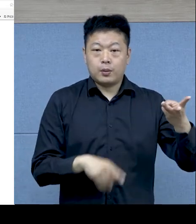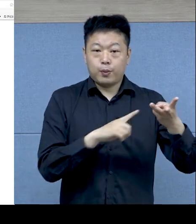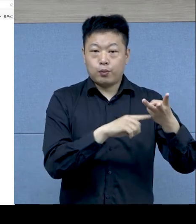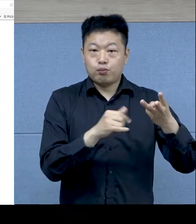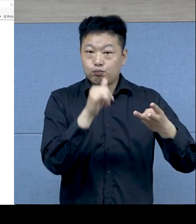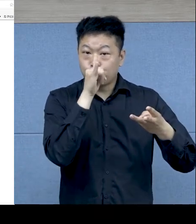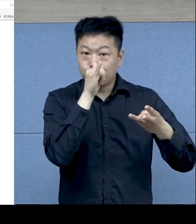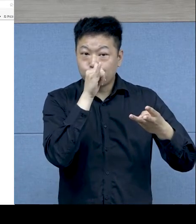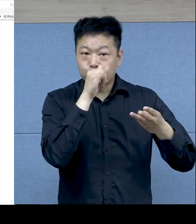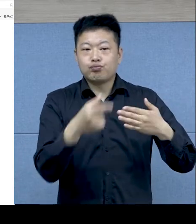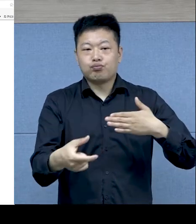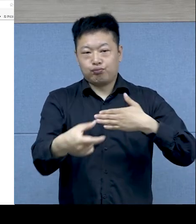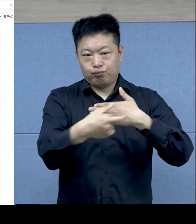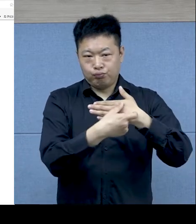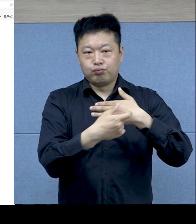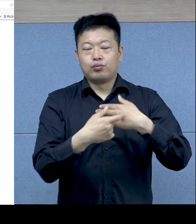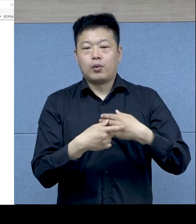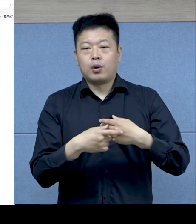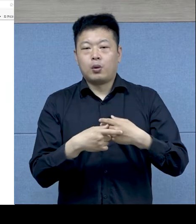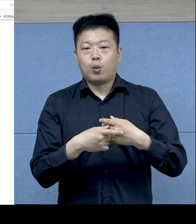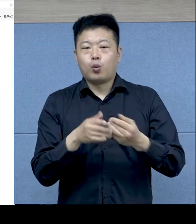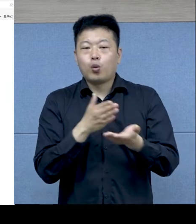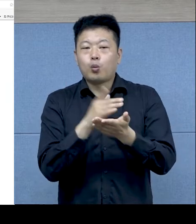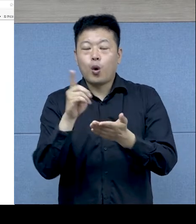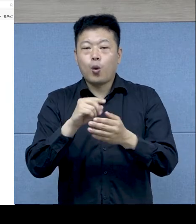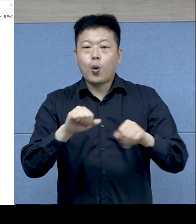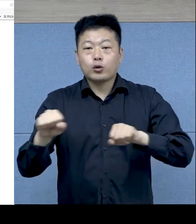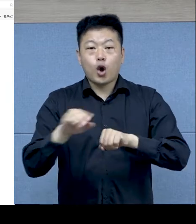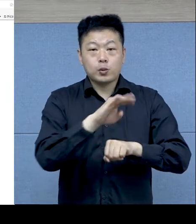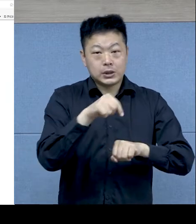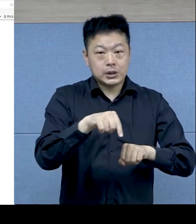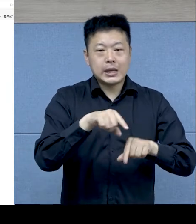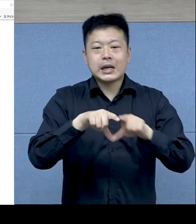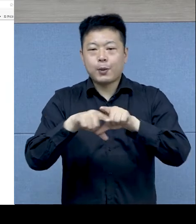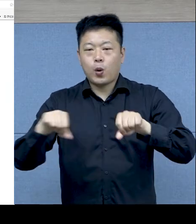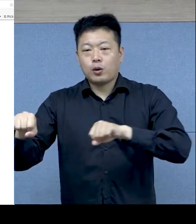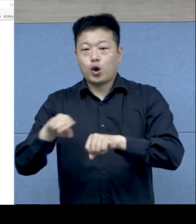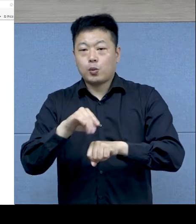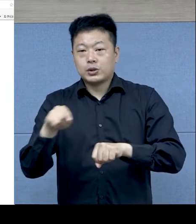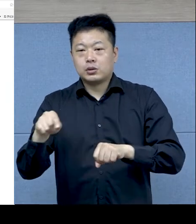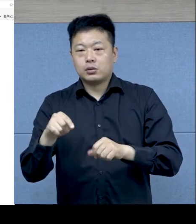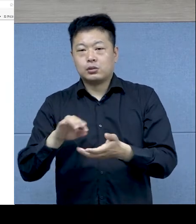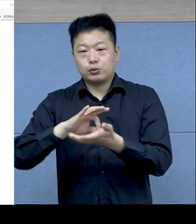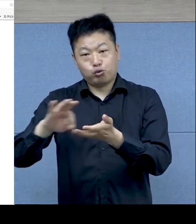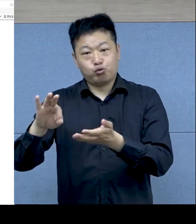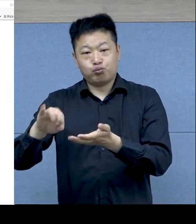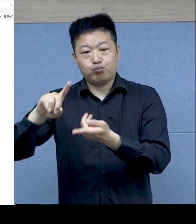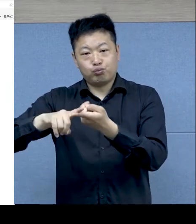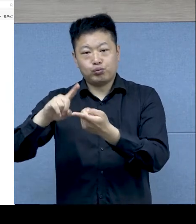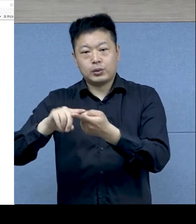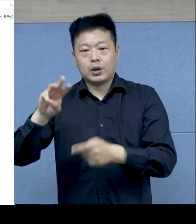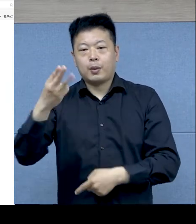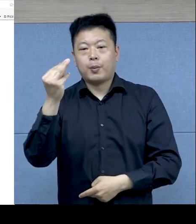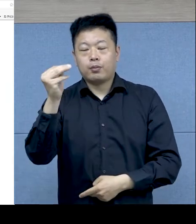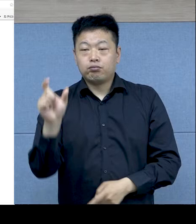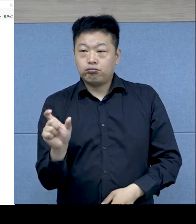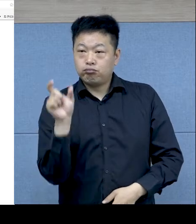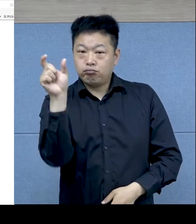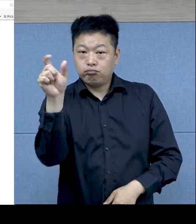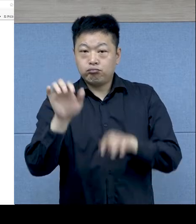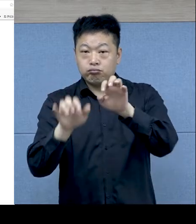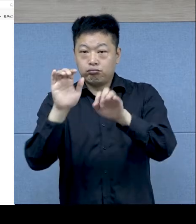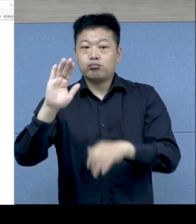300만 원이라고 기재가 되어 있다면 활동비, 일반 활동비의 보조금 부분에 이제 300만 원을